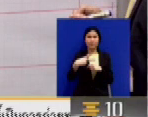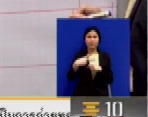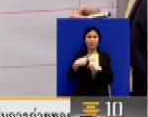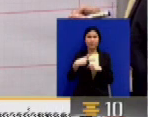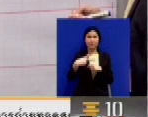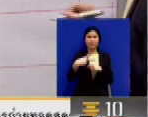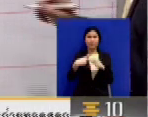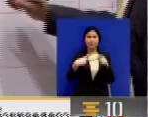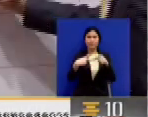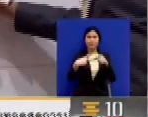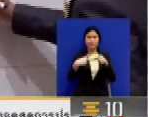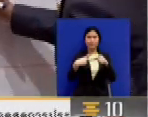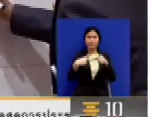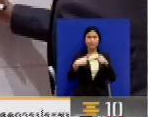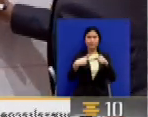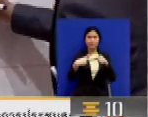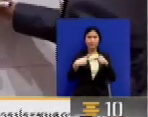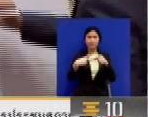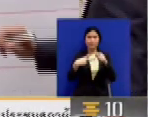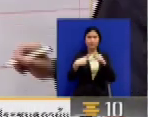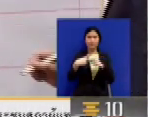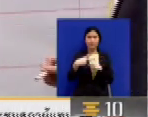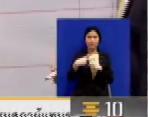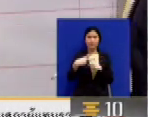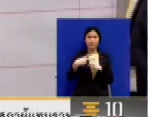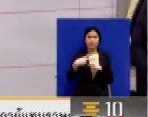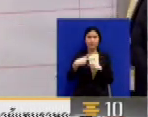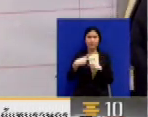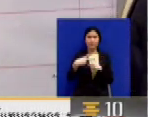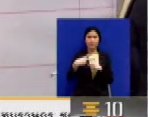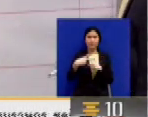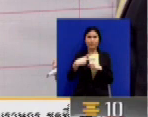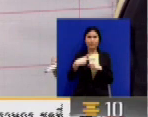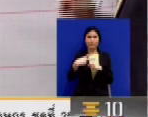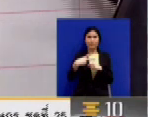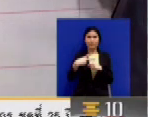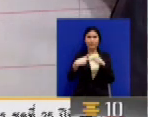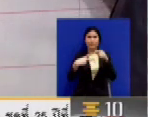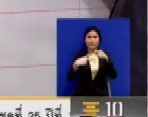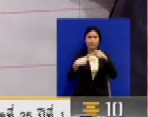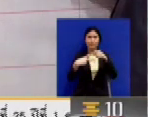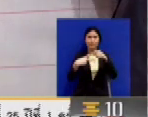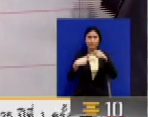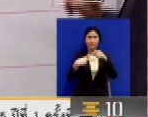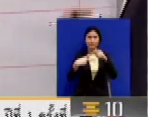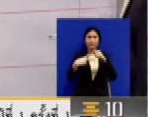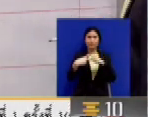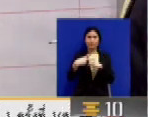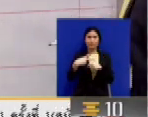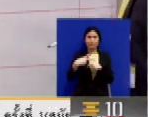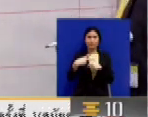ซึ่งใกล้เวลานี่แล้วไงจะเลือกประธาน จะเลือกประธาน ก็ประชาธิปัตย์เขาก็เลือกว่าใครจะเป็นประธานสภาใช่ไหม